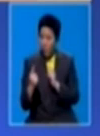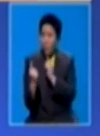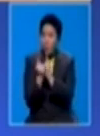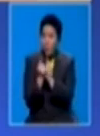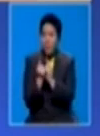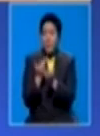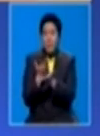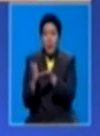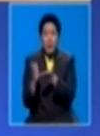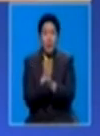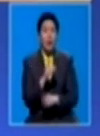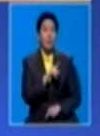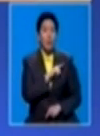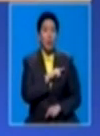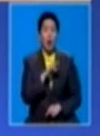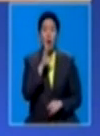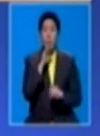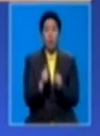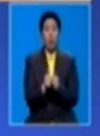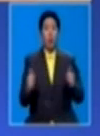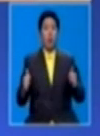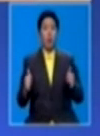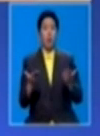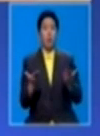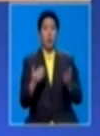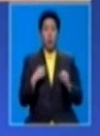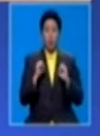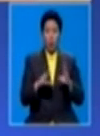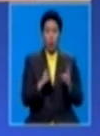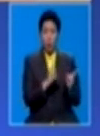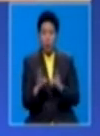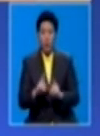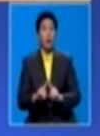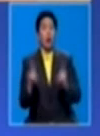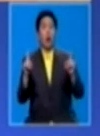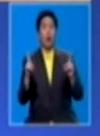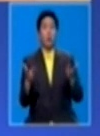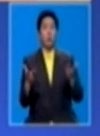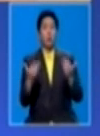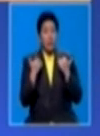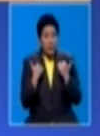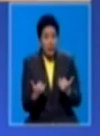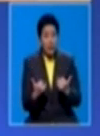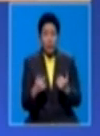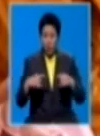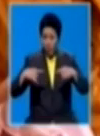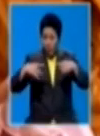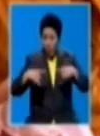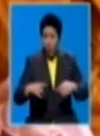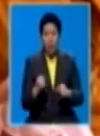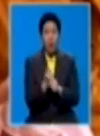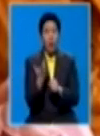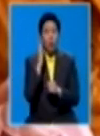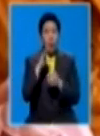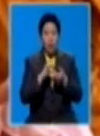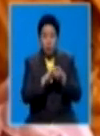ที่กันไปถ้าเกิดว่าต่างคนต่างสอนกันคนละอย่างสองอย่าง นะในงานที่มันไม่ค่อยตรงกันความผูก